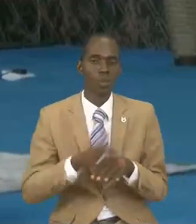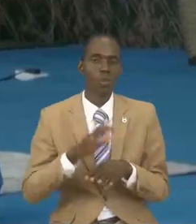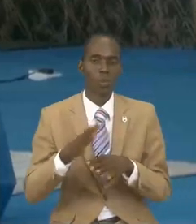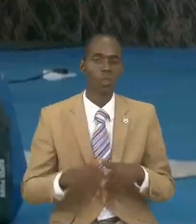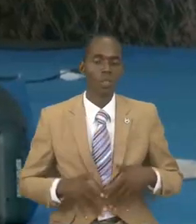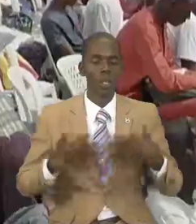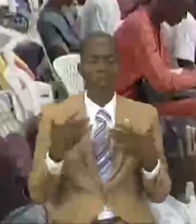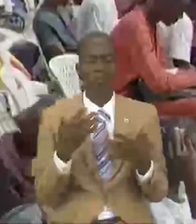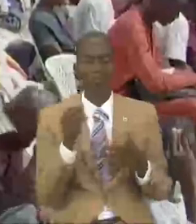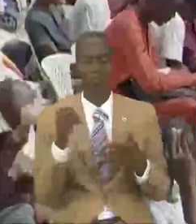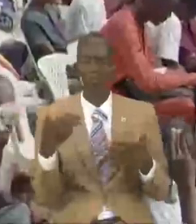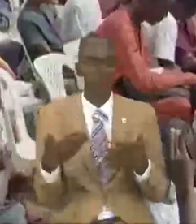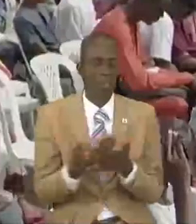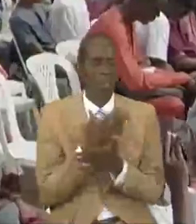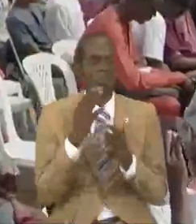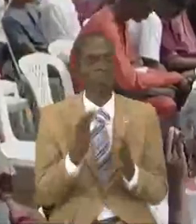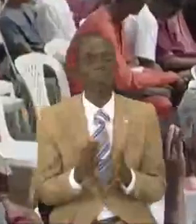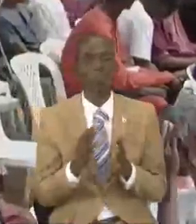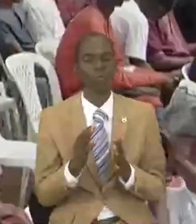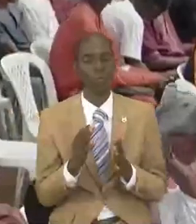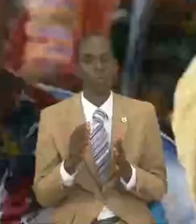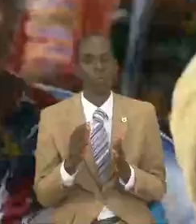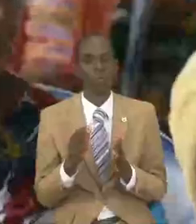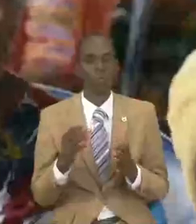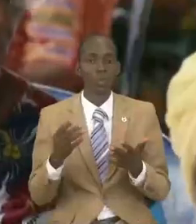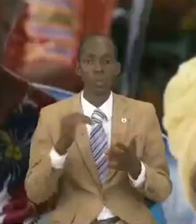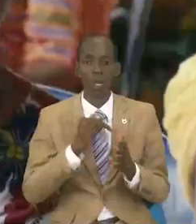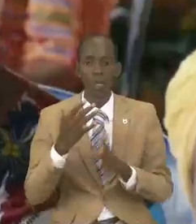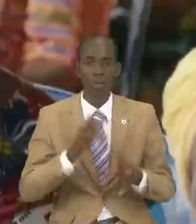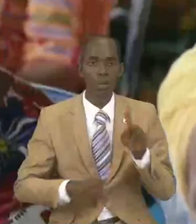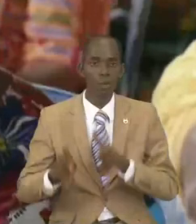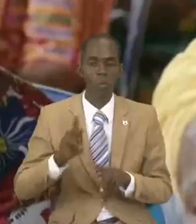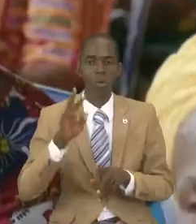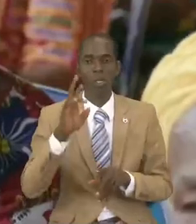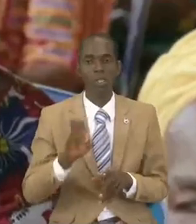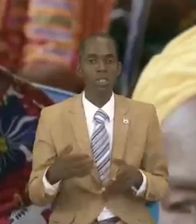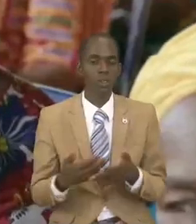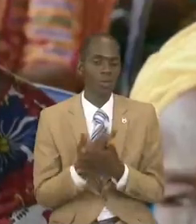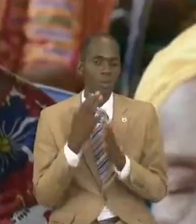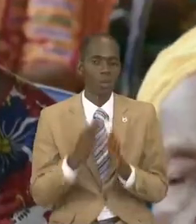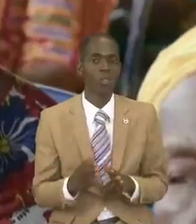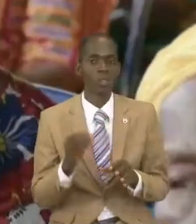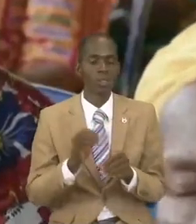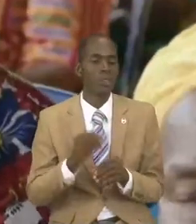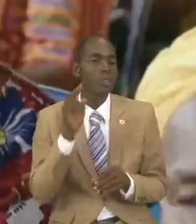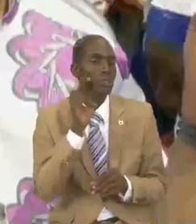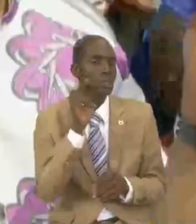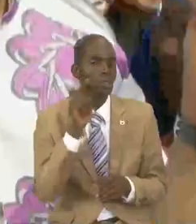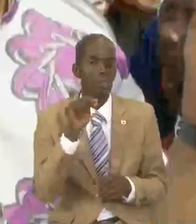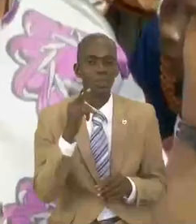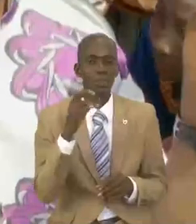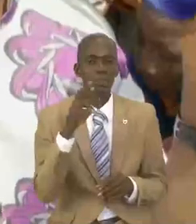vie, il y a le renouvellement. Je dis, il y a le renouvellement dans votre vie. Il y a